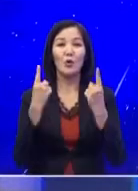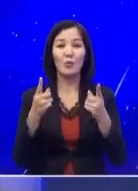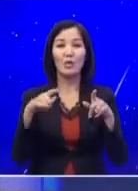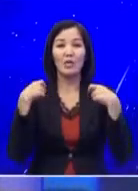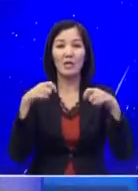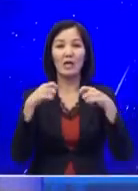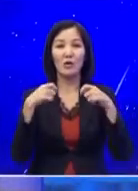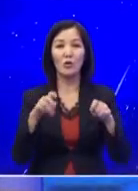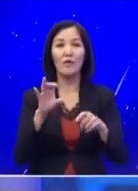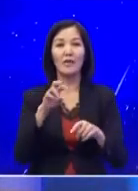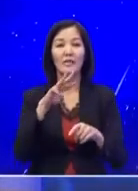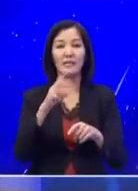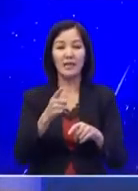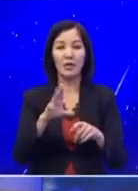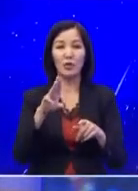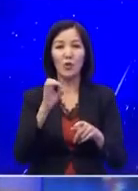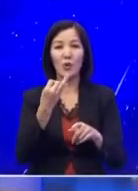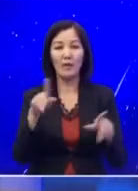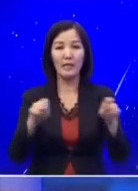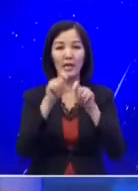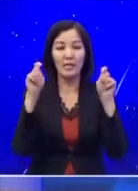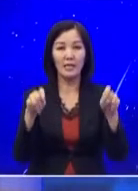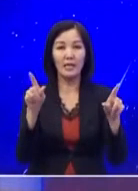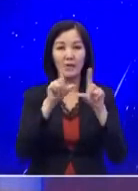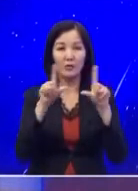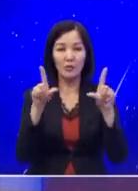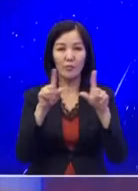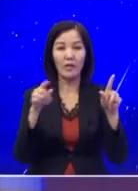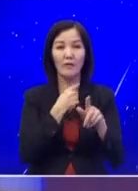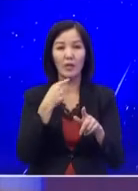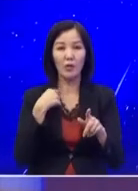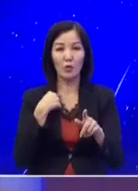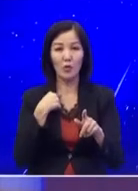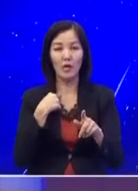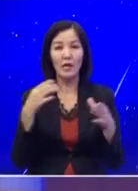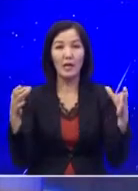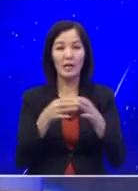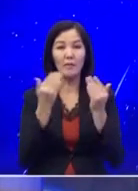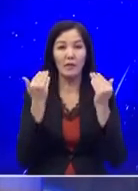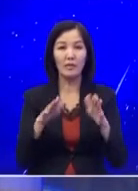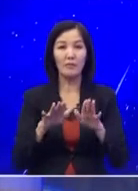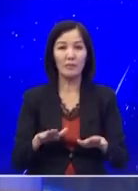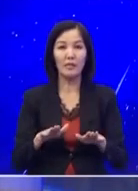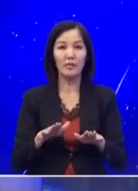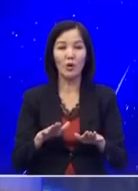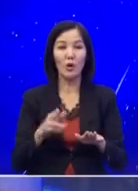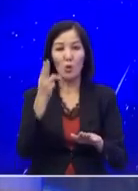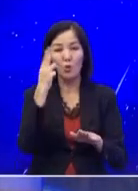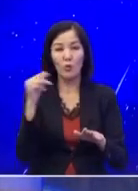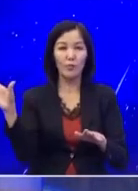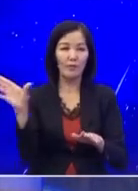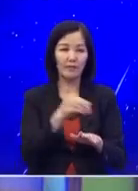Крупнейшая торговая сеть «Тоймарт» открыла еще один супермаркет в Талдыкургане. По мнению менеджеров компании, место его дислокации удобно